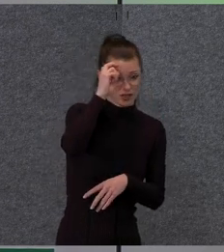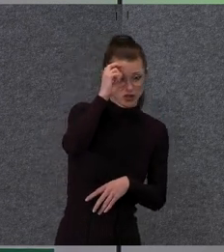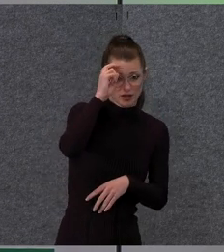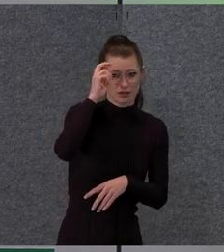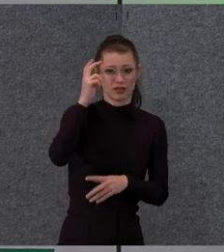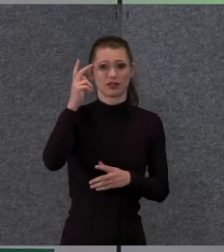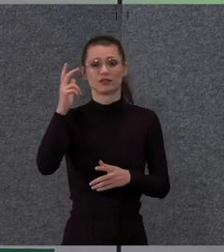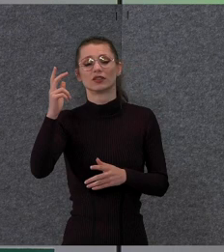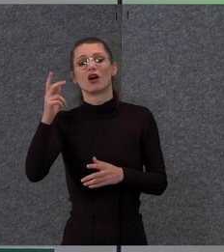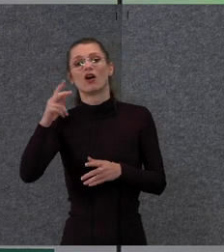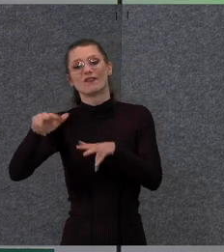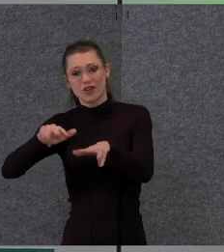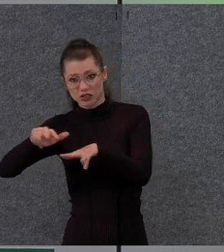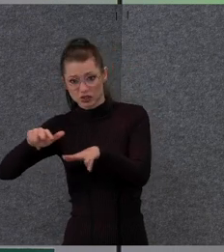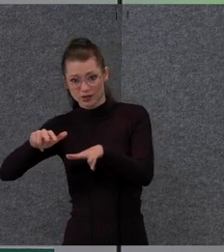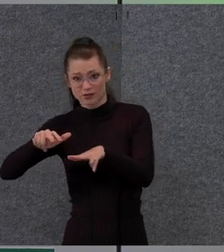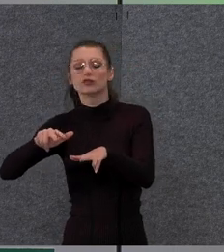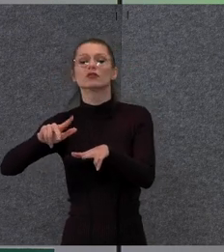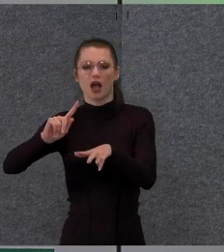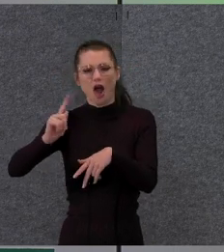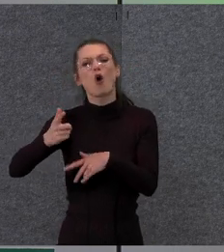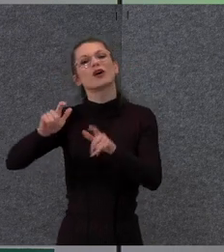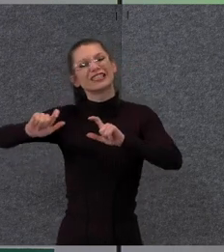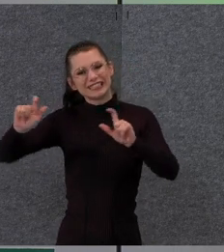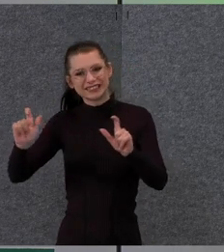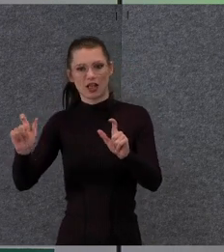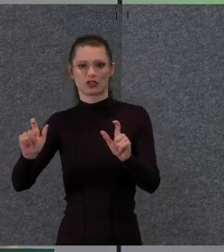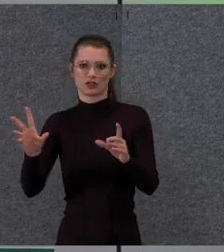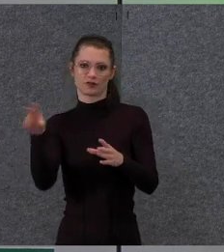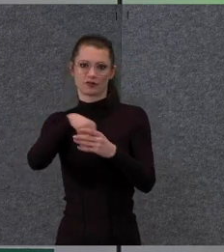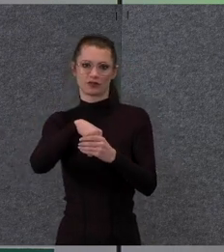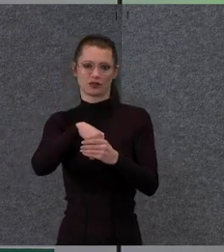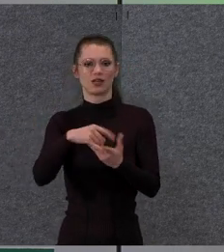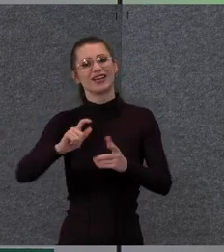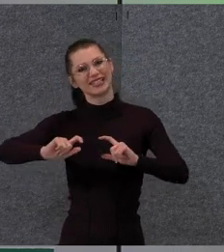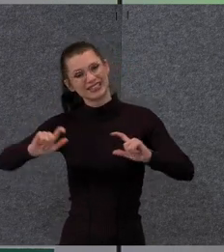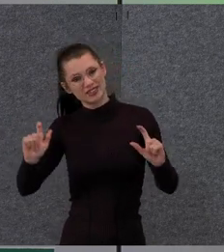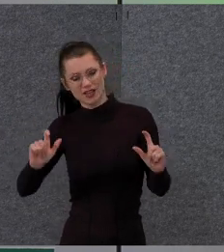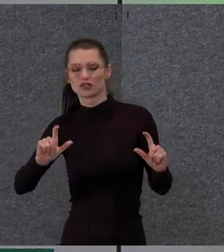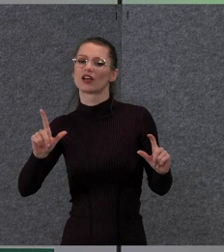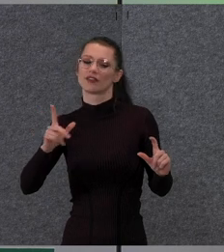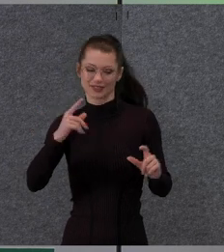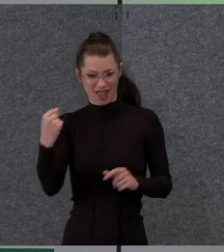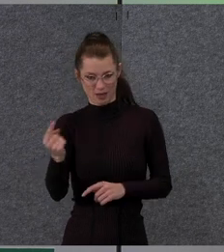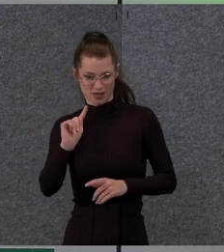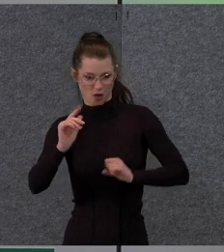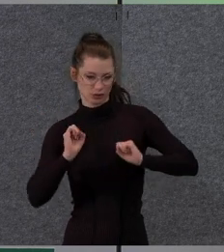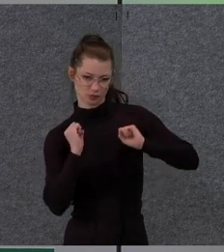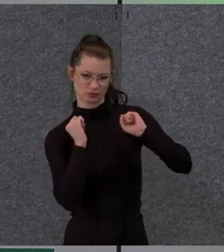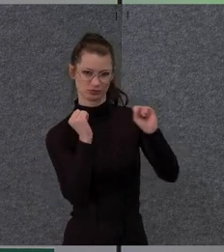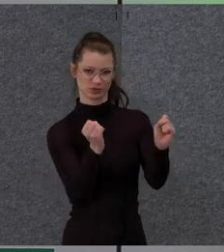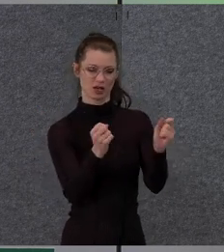Wissenschaft sehen, sondern auch Gesellschaft. Und dass Gesellschaft sich eben auch selber einbringen kann und einbringen möchte